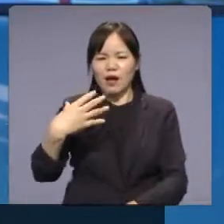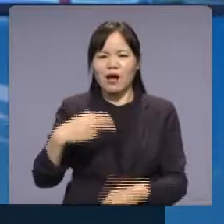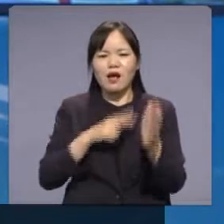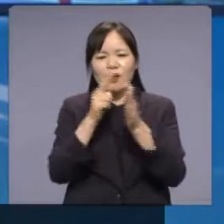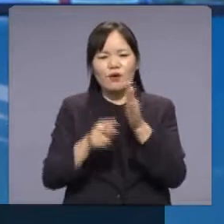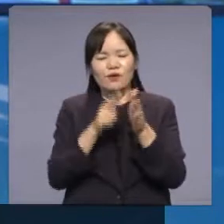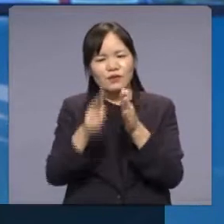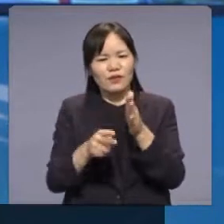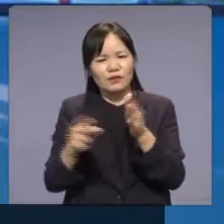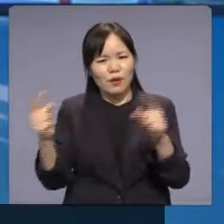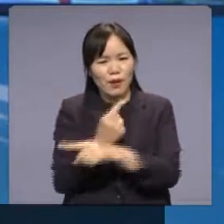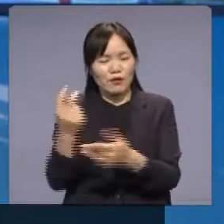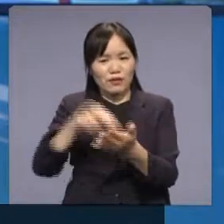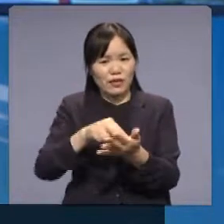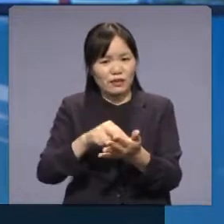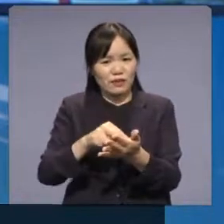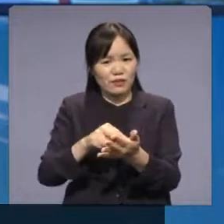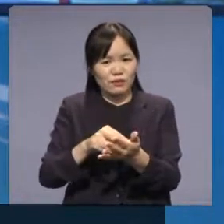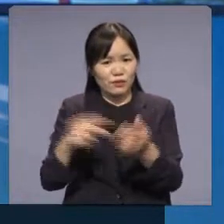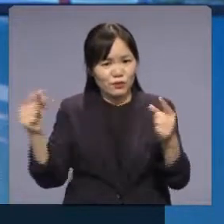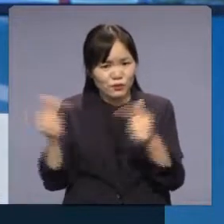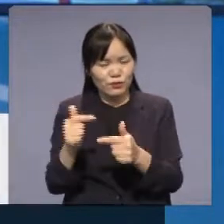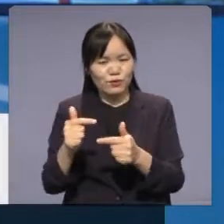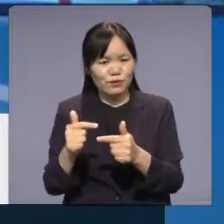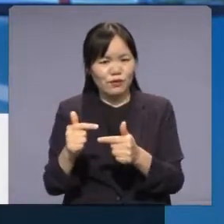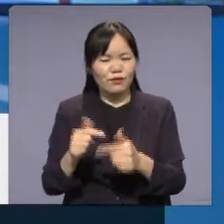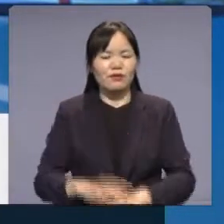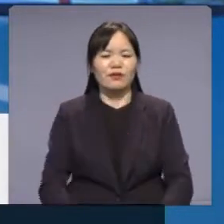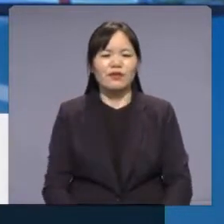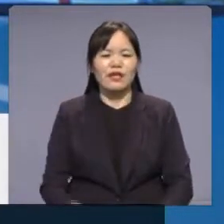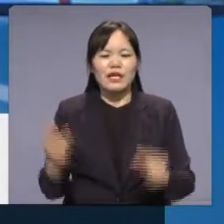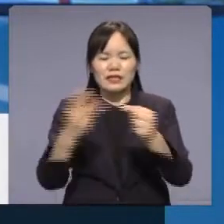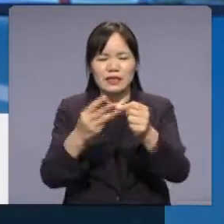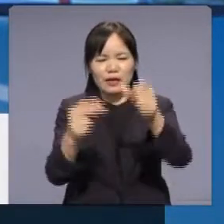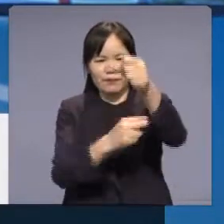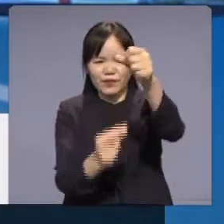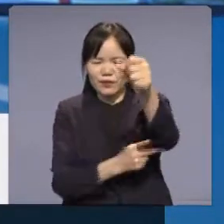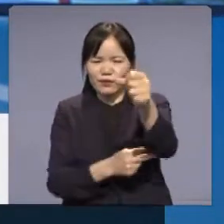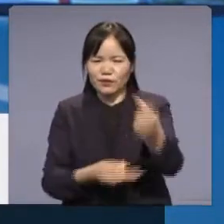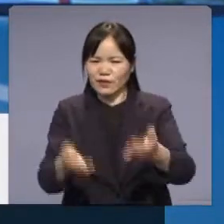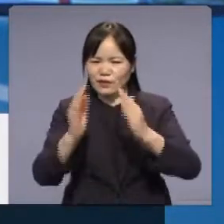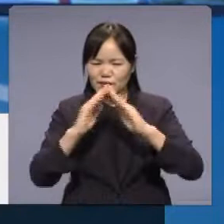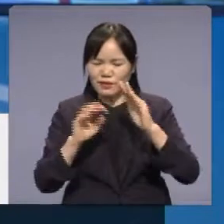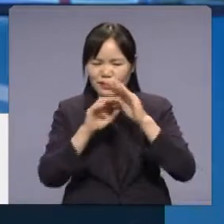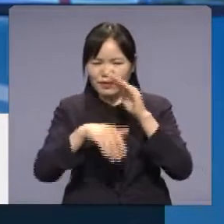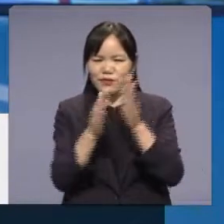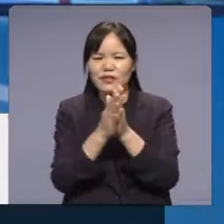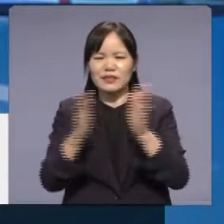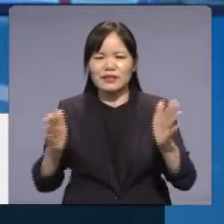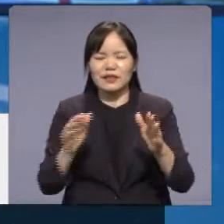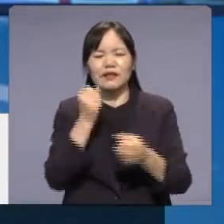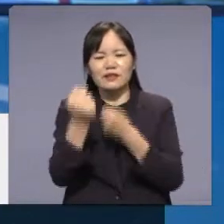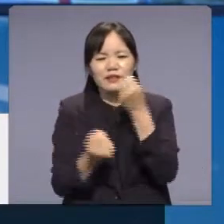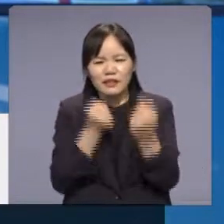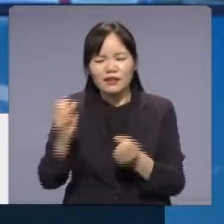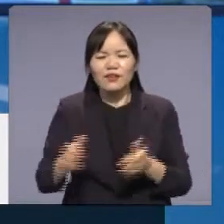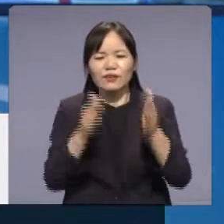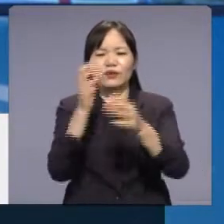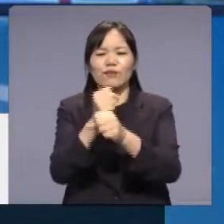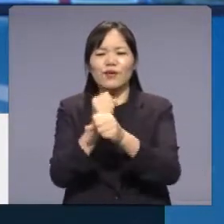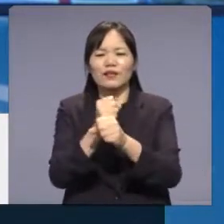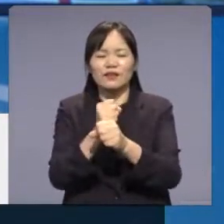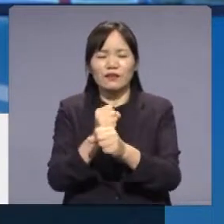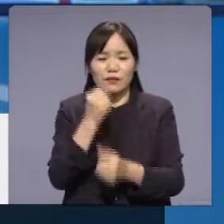이제 확정지었고, 제3연역교도 14년 동안 민원 사업인데 이제 착공해서 이제 진행하고 있고요. 자전거 도로도 만들었고.